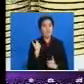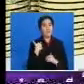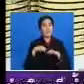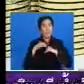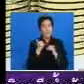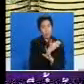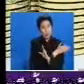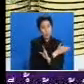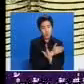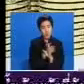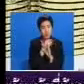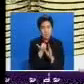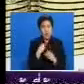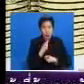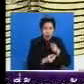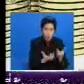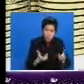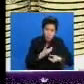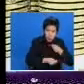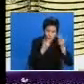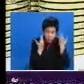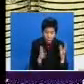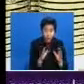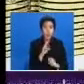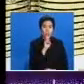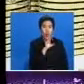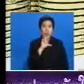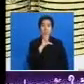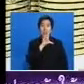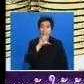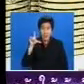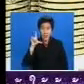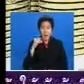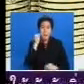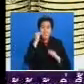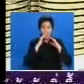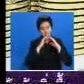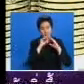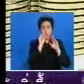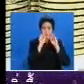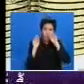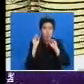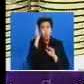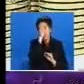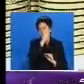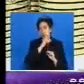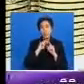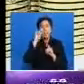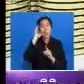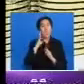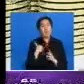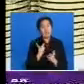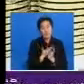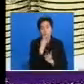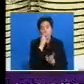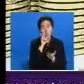นะครับจนถึงวันนี้นะฮะมียอดการจำหน่ายสินค้าแล้วกว่า 200ล้านบาทครับและสินค้าการตกแต่งบ้านเี่นะฮะได้รับความนิยมจากประชาชนอย่างมากครับติดตาม